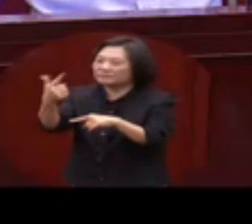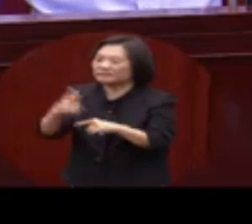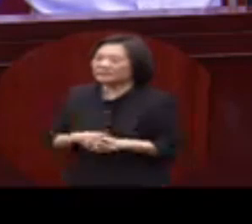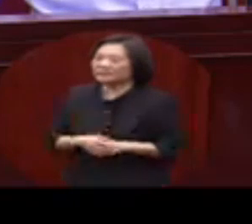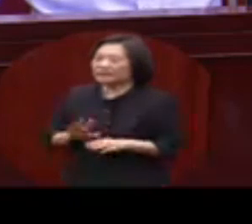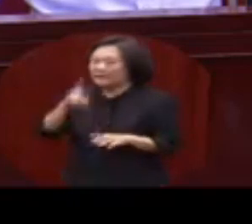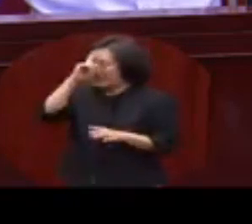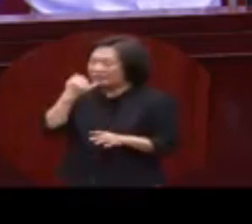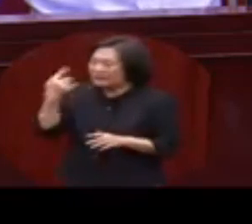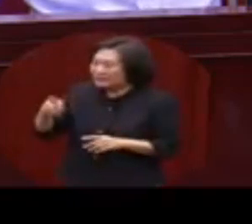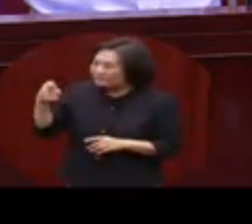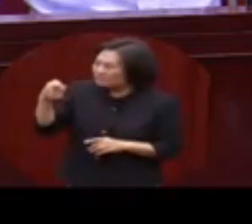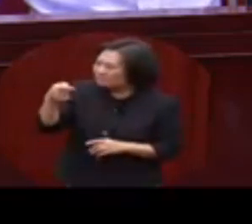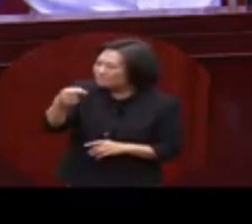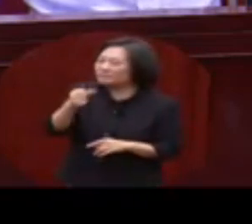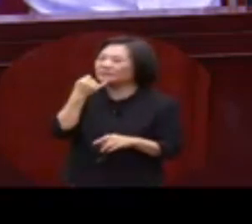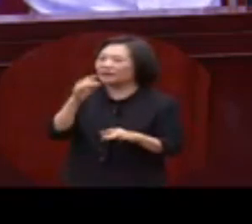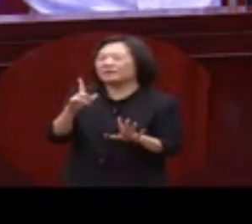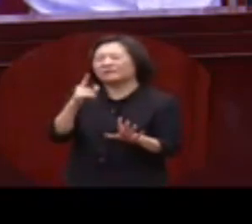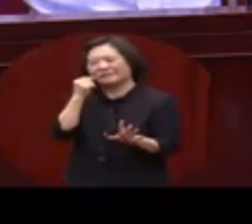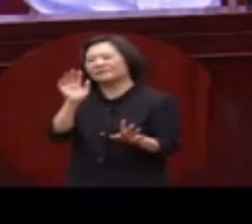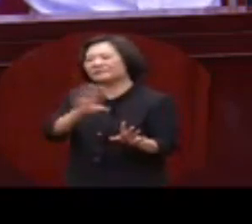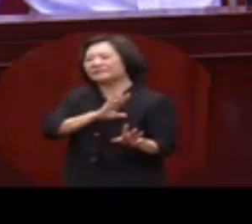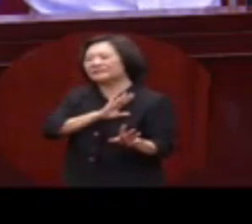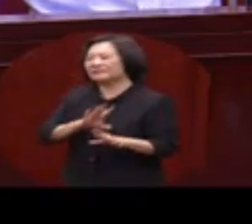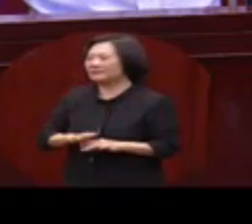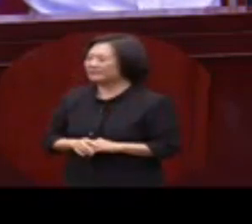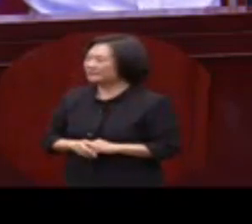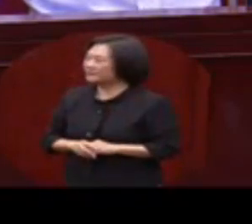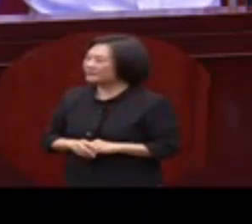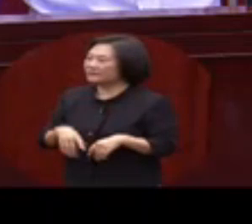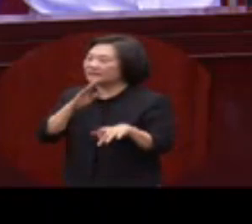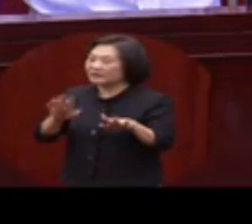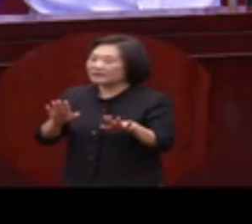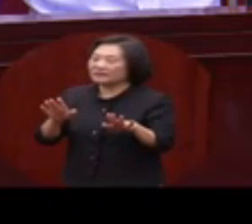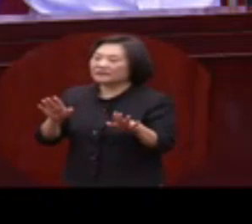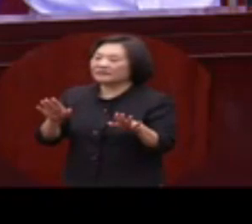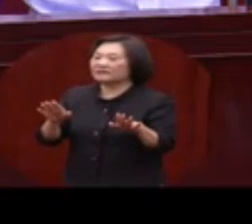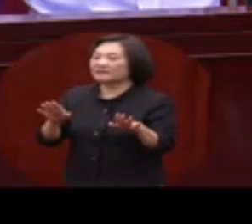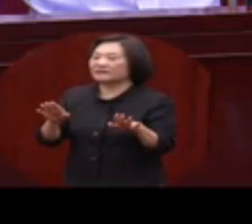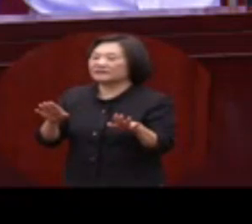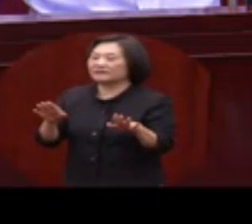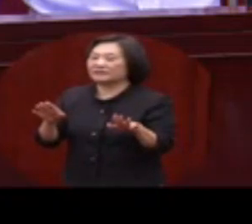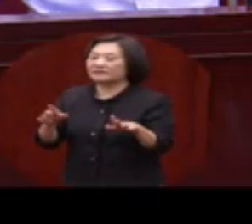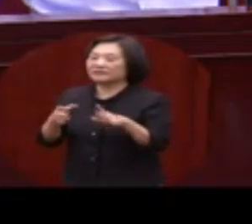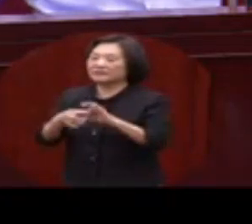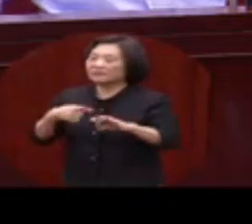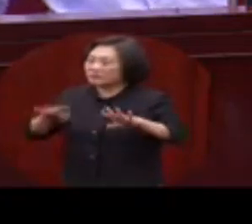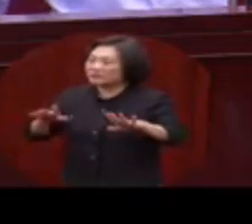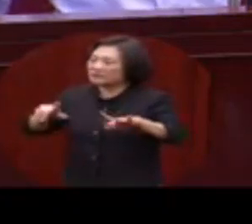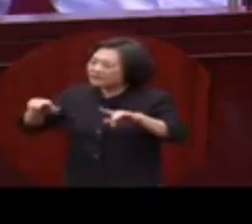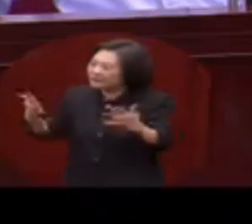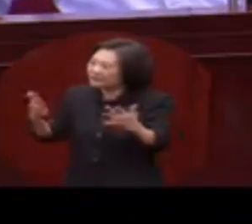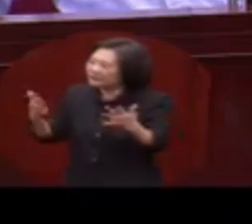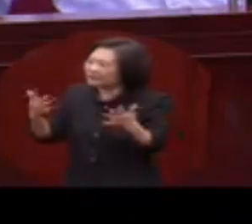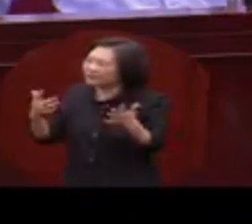往下降的话哈，那当然越来就越困难了哈。那包括整个私人运距一定要减少，因为这个交通还是我们大概哈